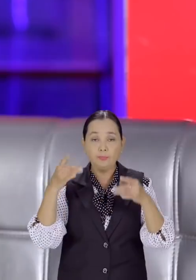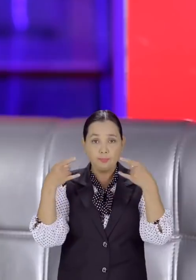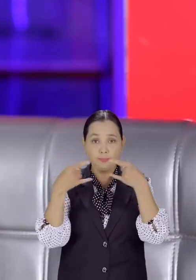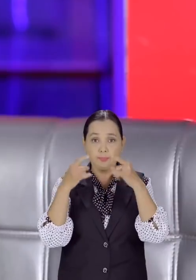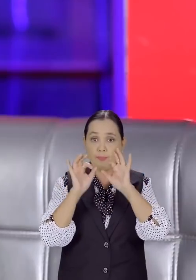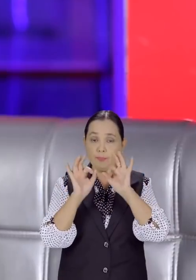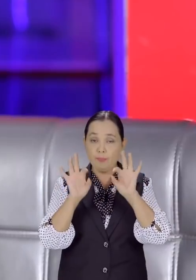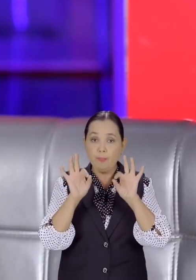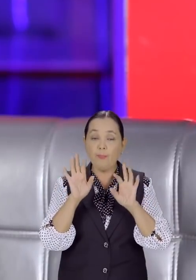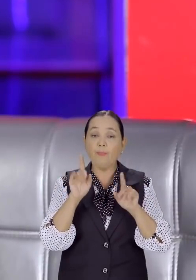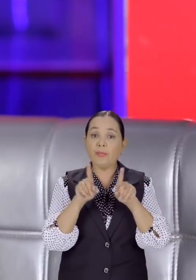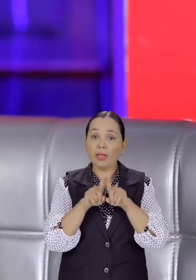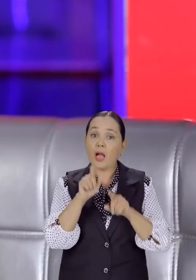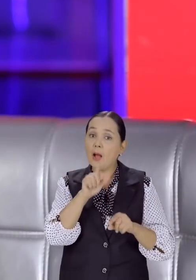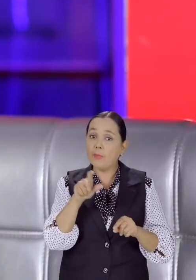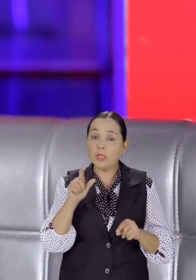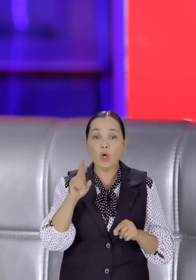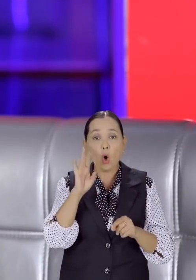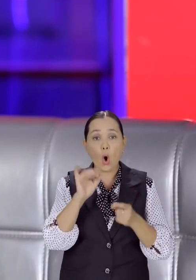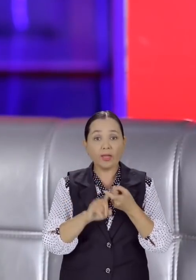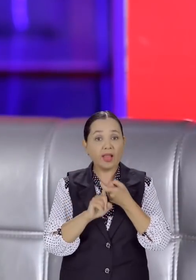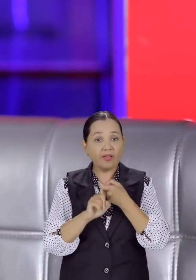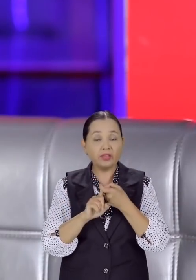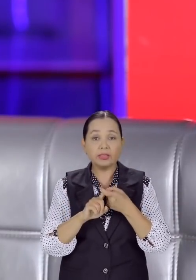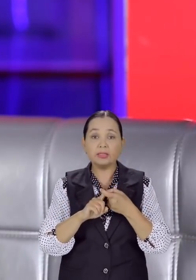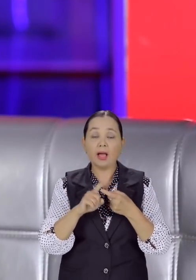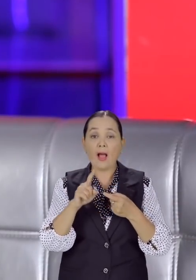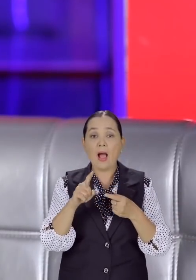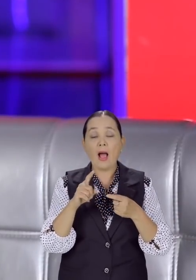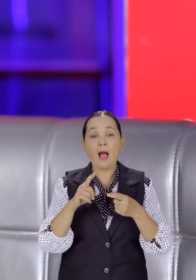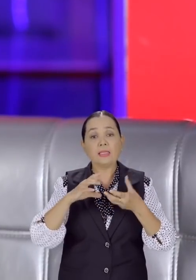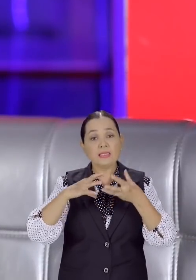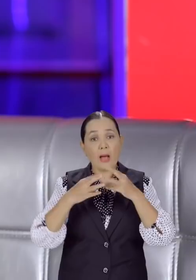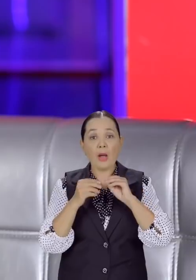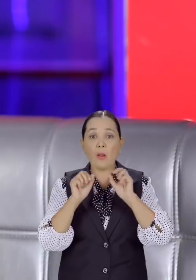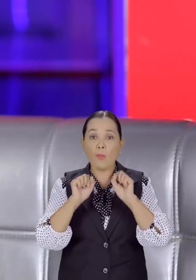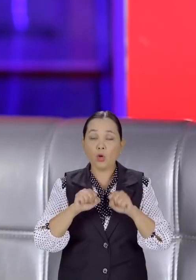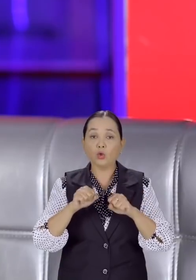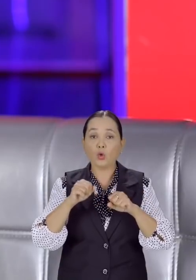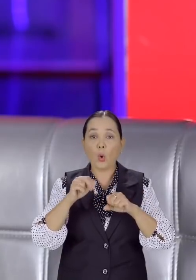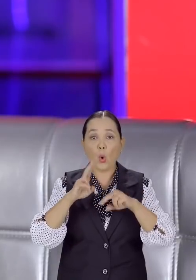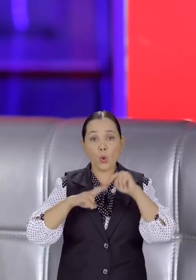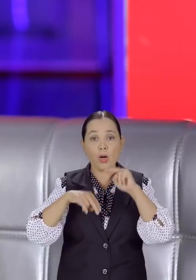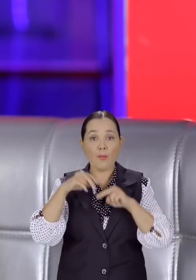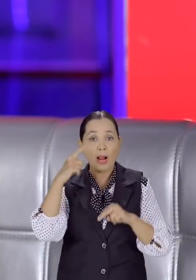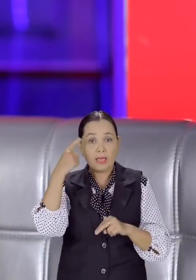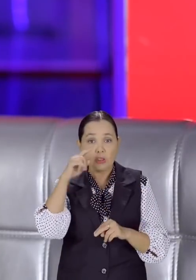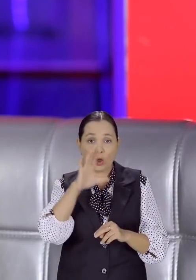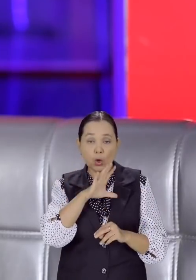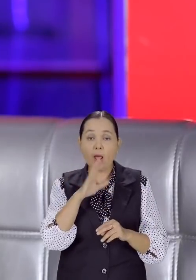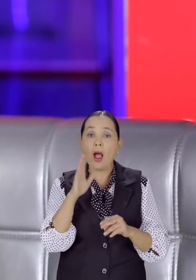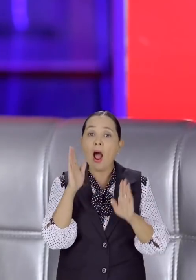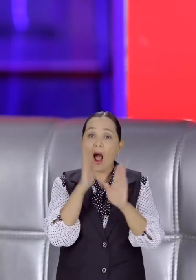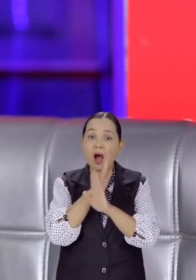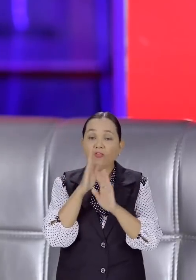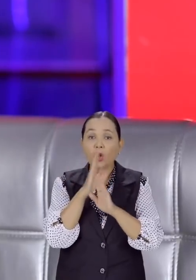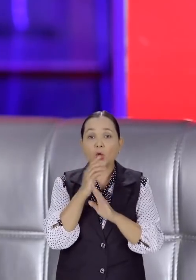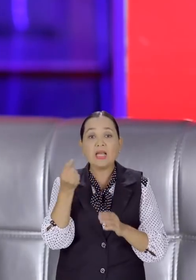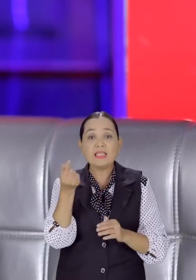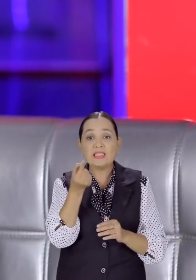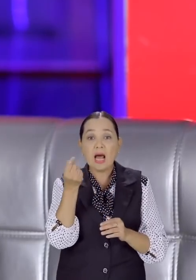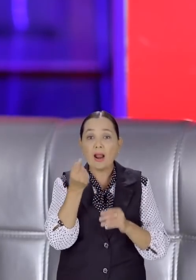Navbatdagi lavhada gap ketadigan ham yurtlarimiz esa koronavirusda samarali bo'lishi mumkin bo'lgan qurilmani ixtiro qilishgan.